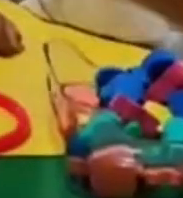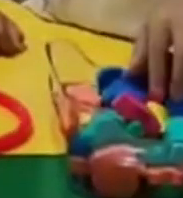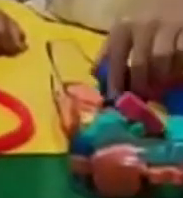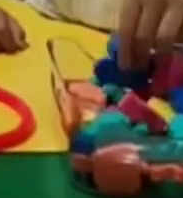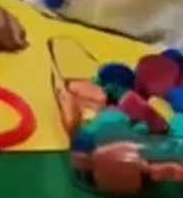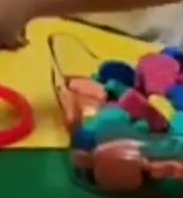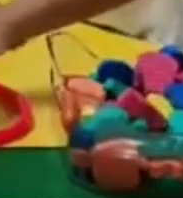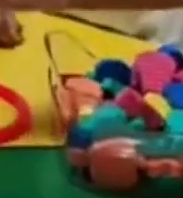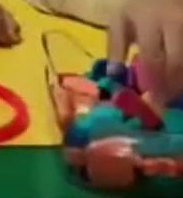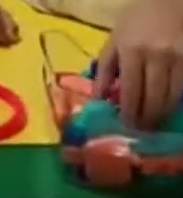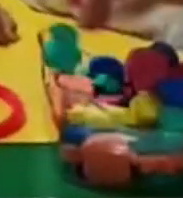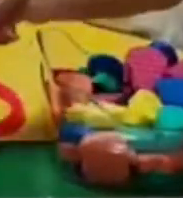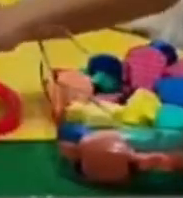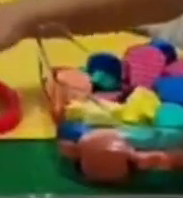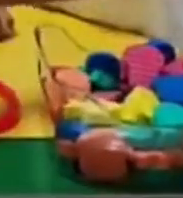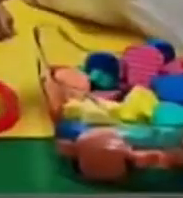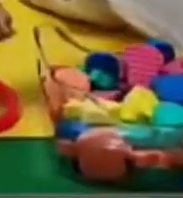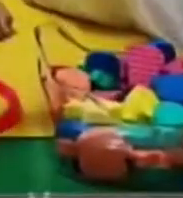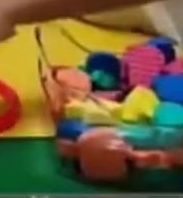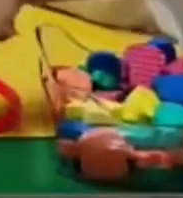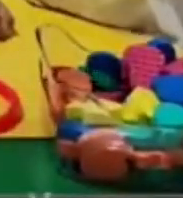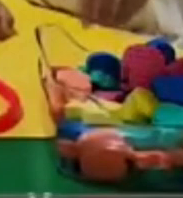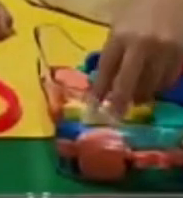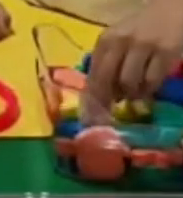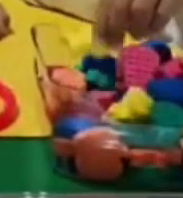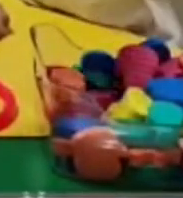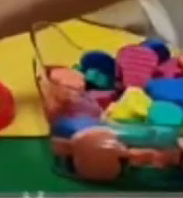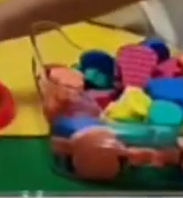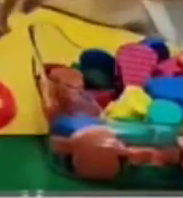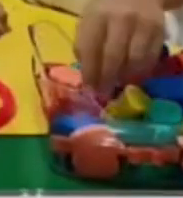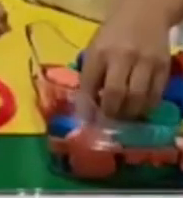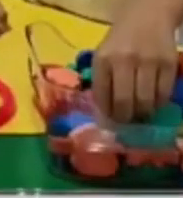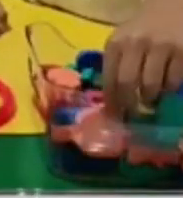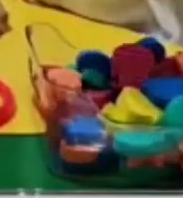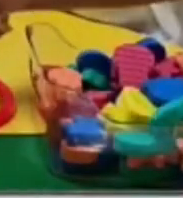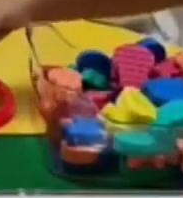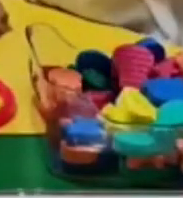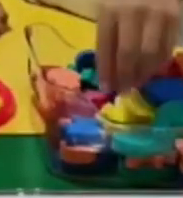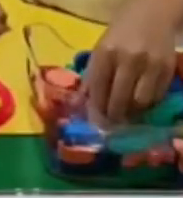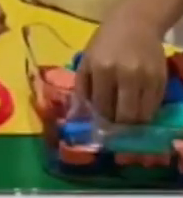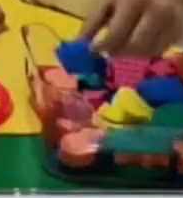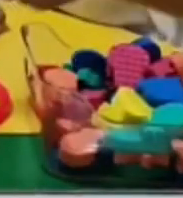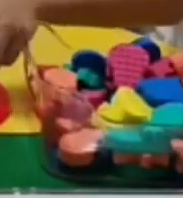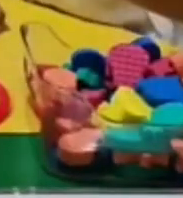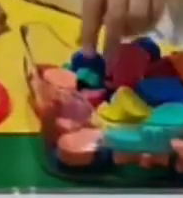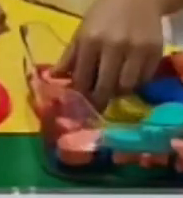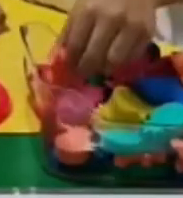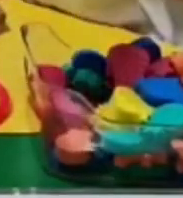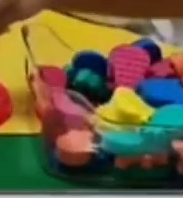1, 2, 3, 4, 5, 6,